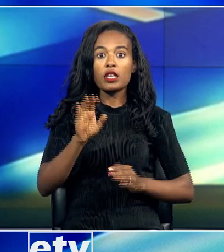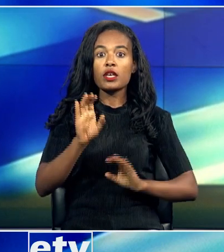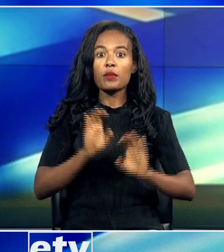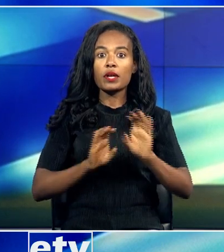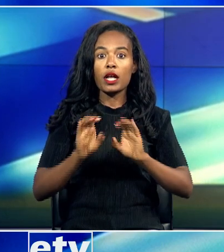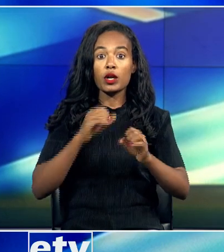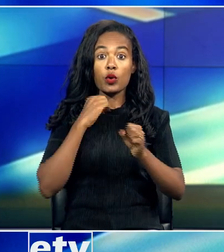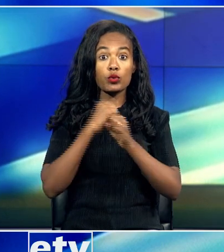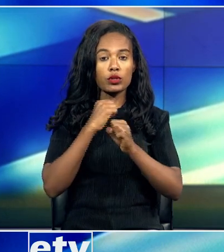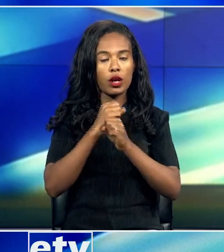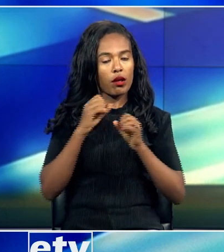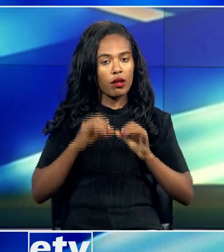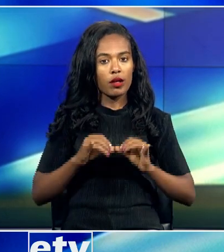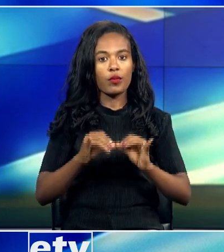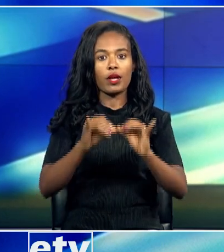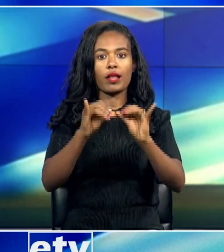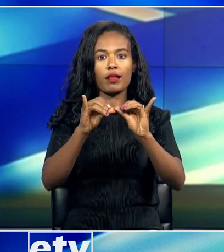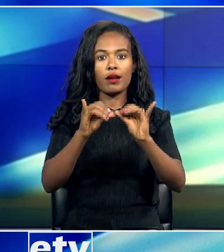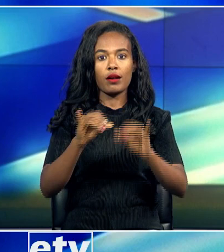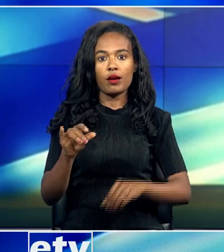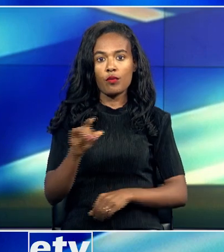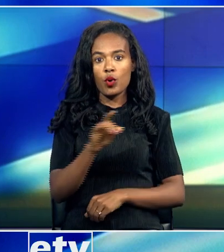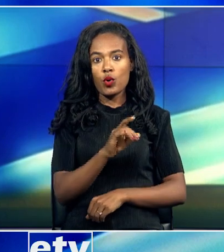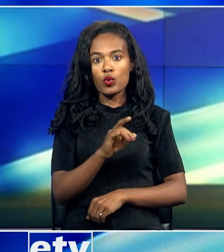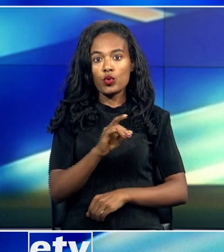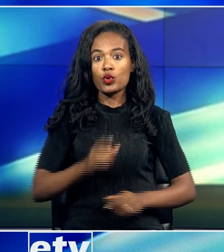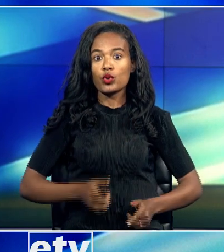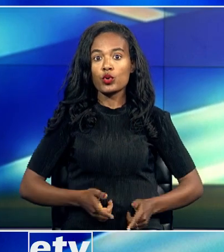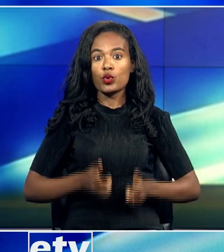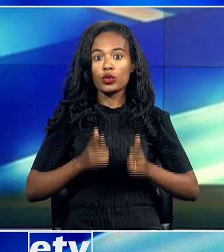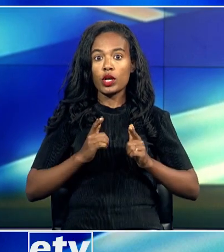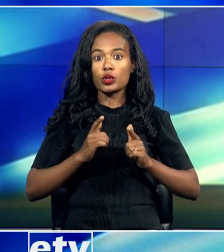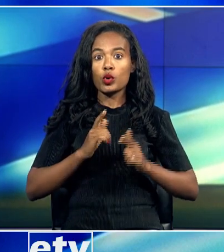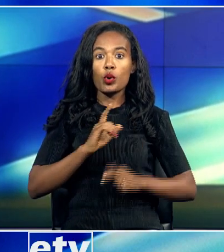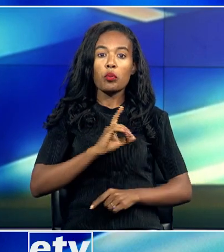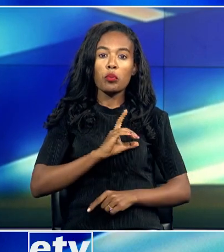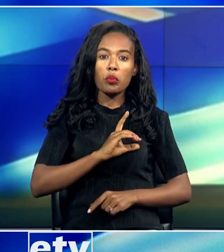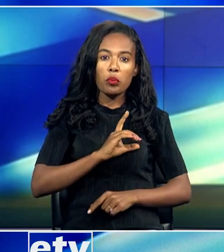የምናደርገው ስምሪት ተጠናክሮ እየቀጠለ በመሆኑ ሕይወታቸው በከንቱ